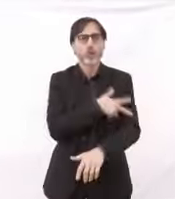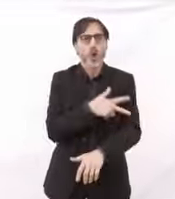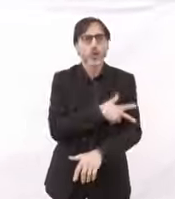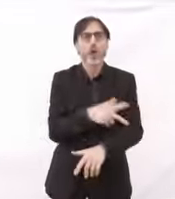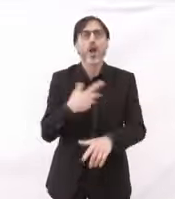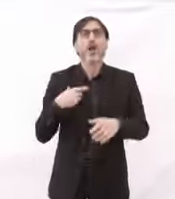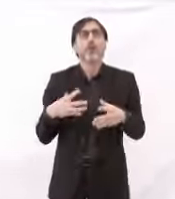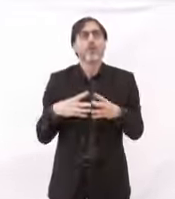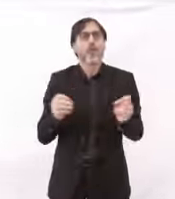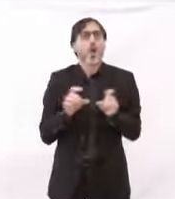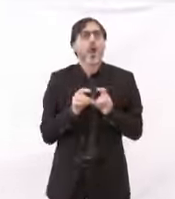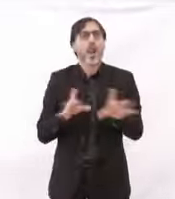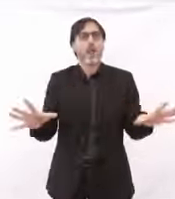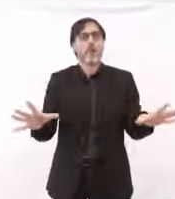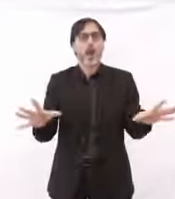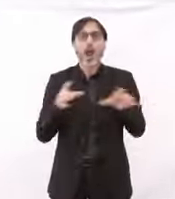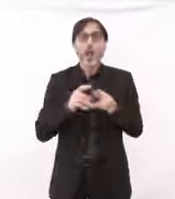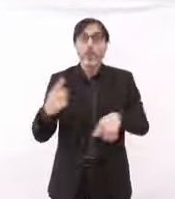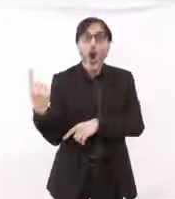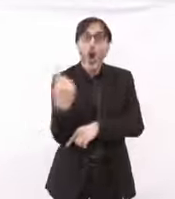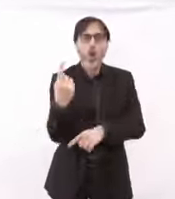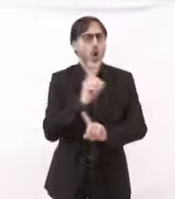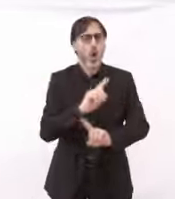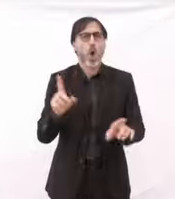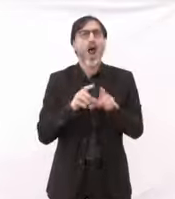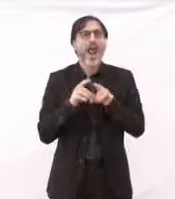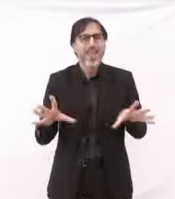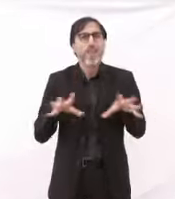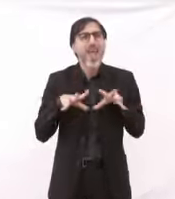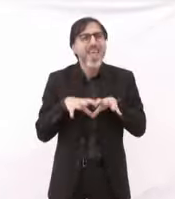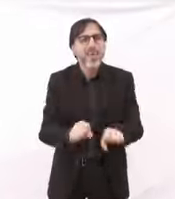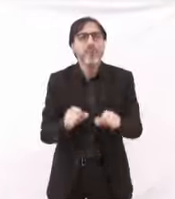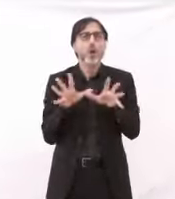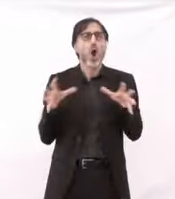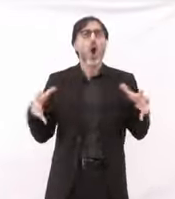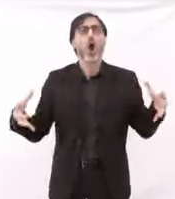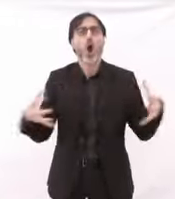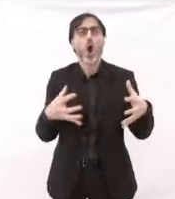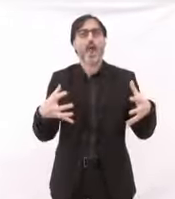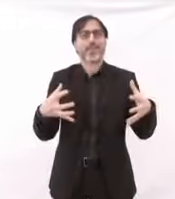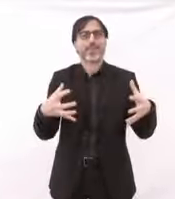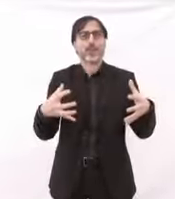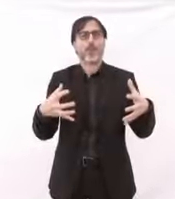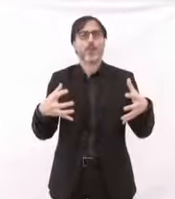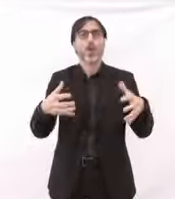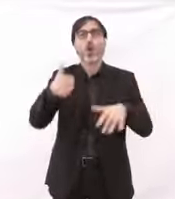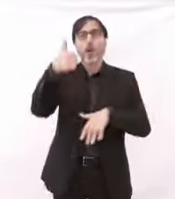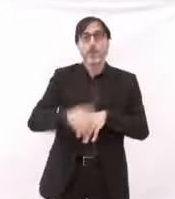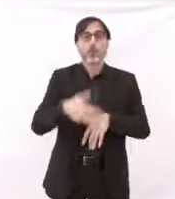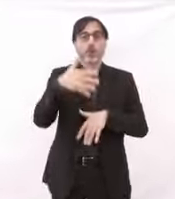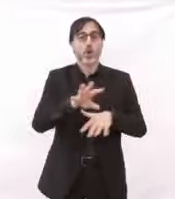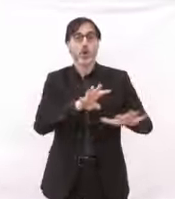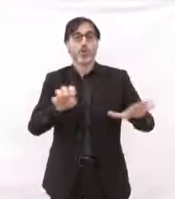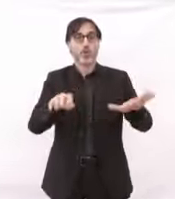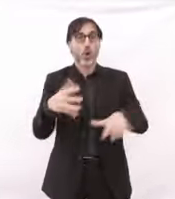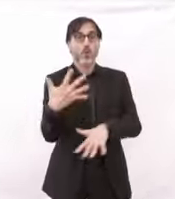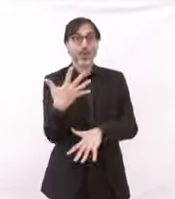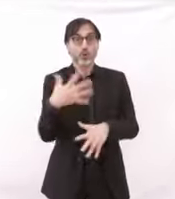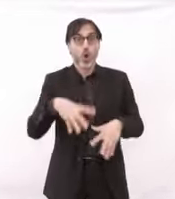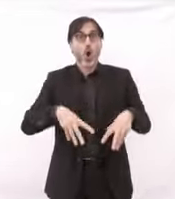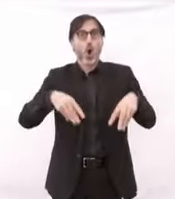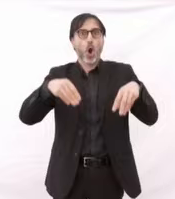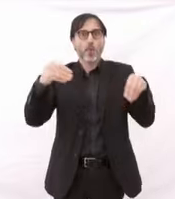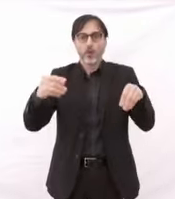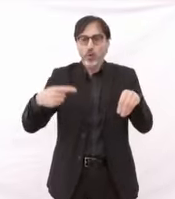fanno Libera, perché Libera non è una, ma Libera è un impegno collettivo generato in quel 1995 e che